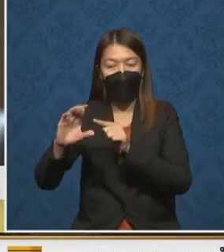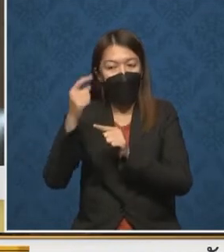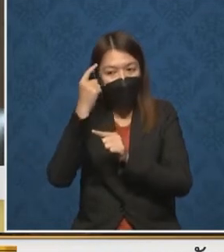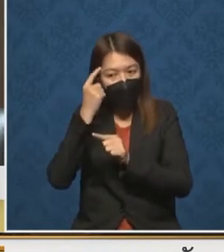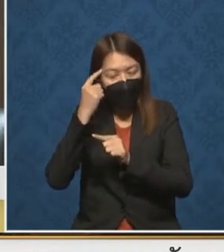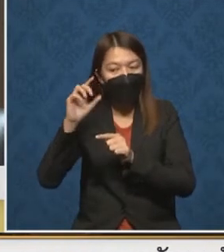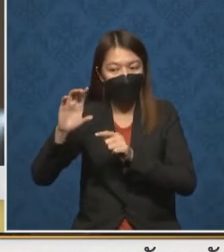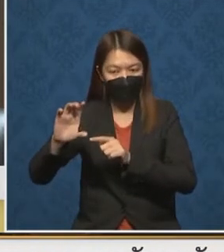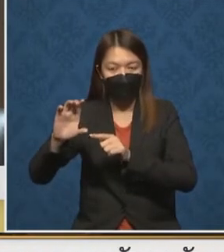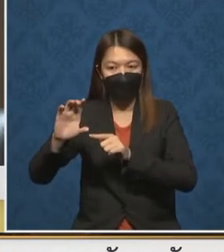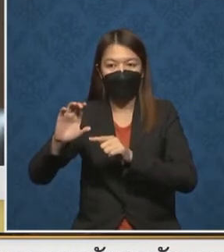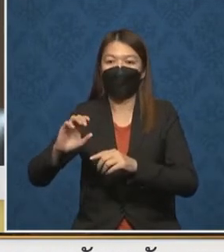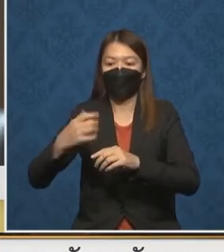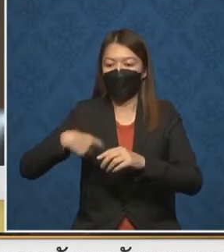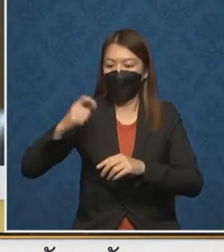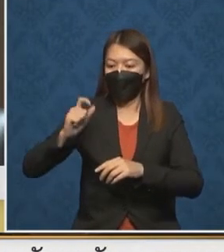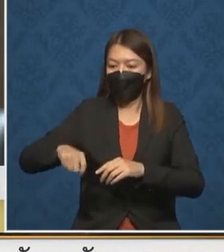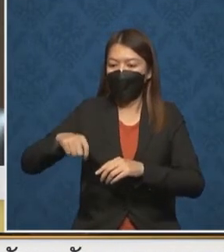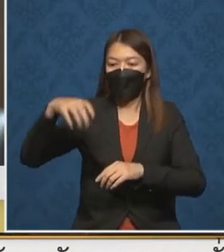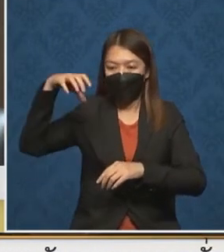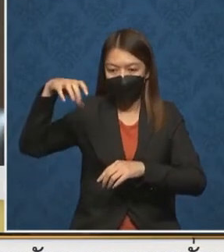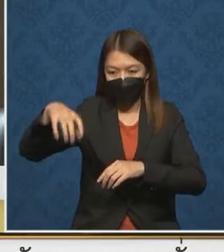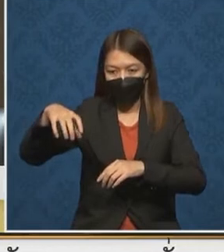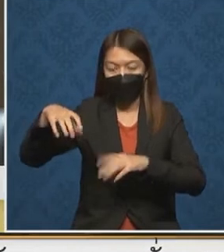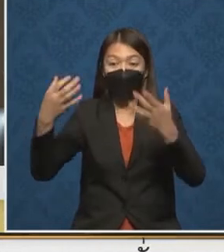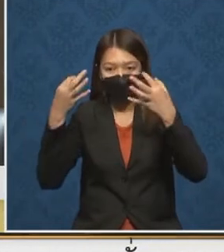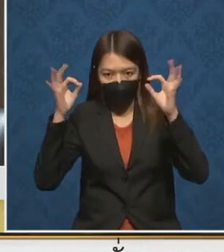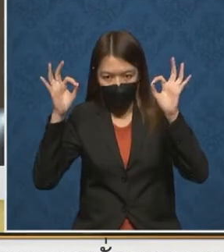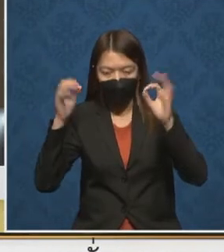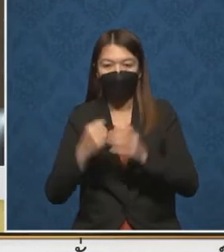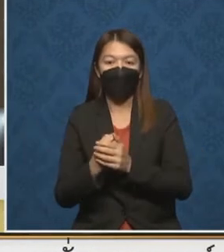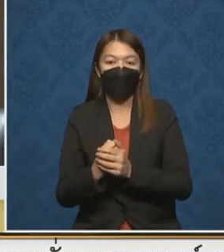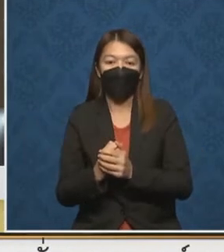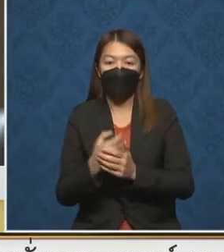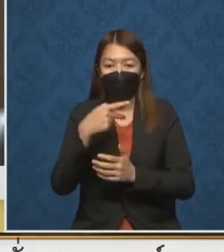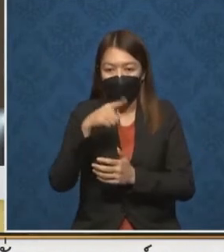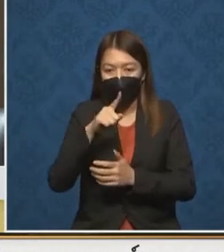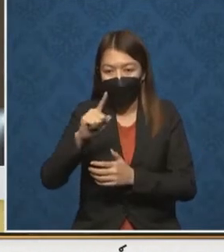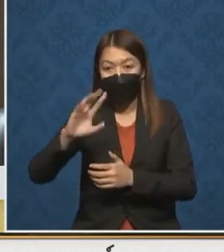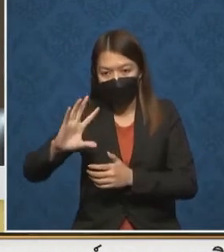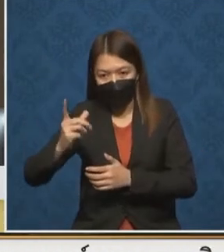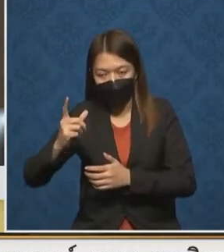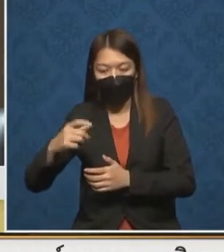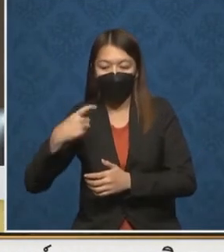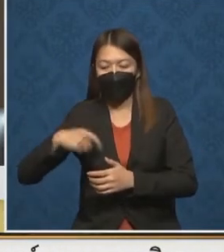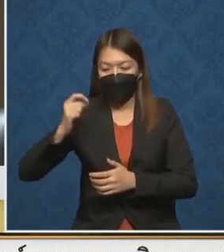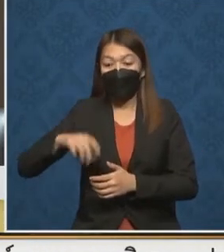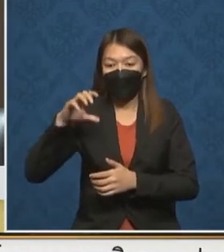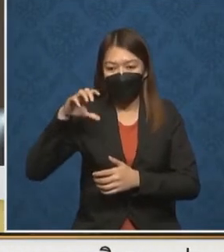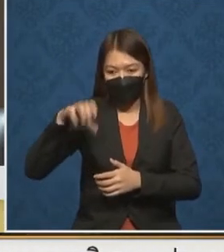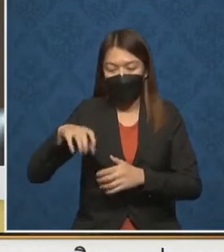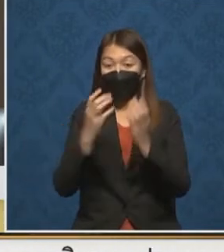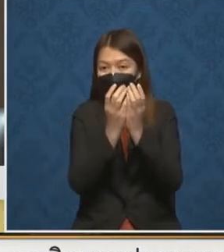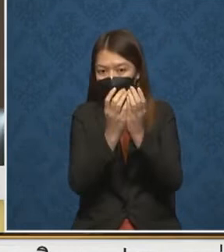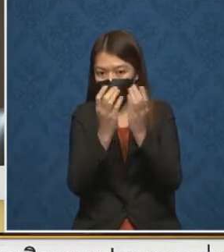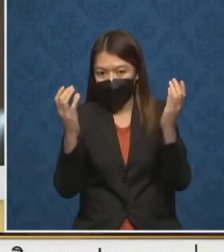าสารองคกรอสระประชอหรือสารัฐมนูลไม่ค